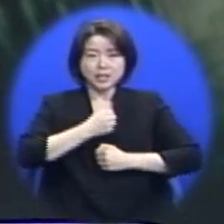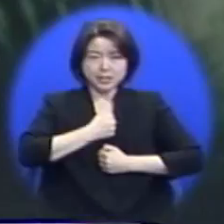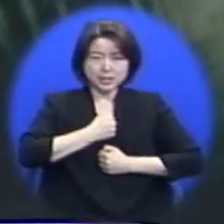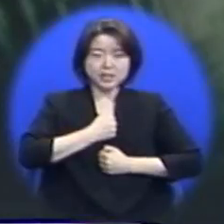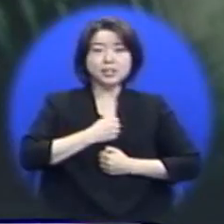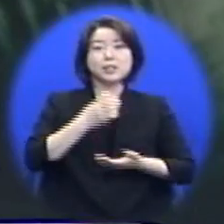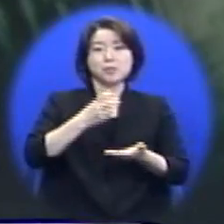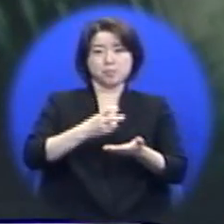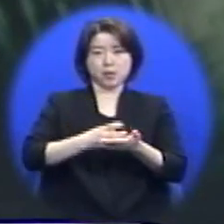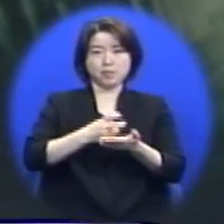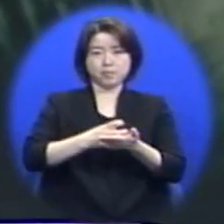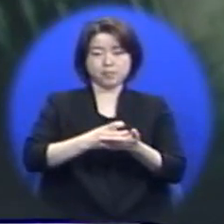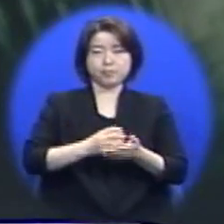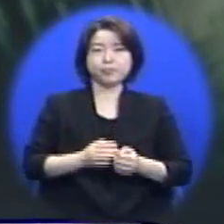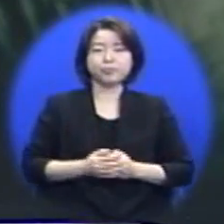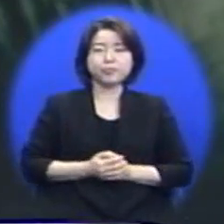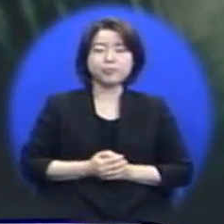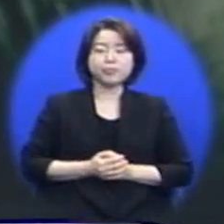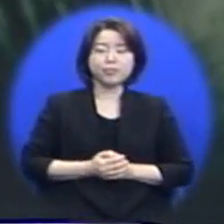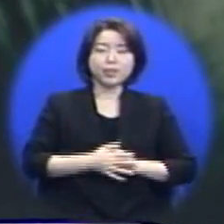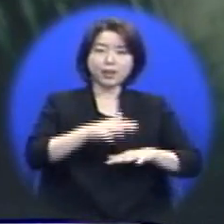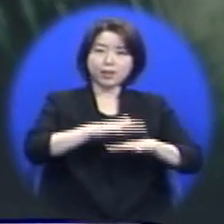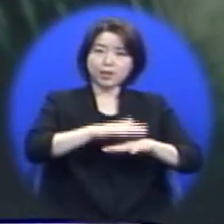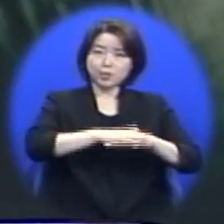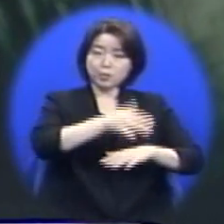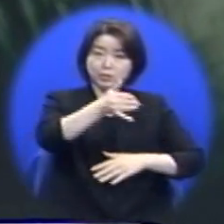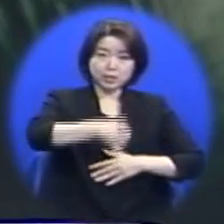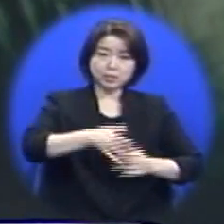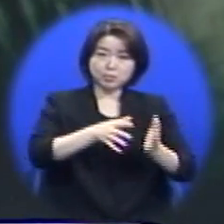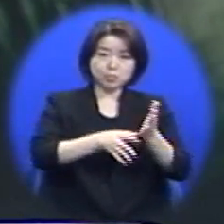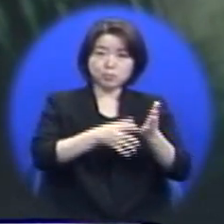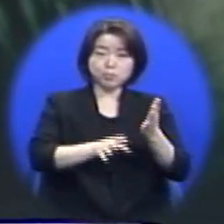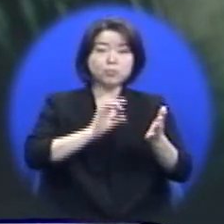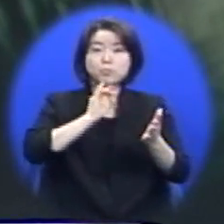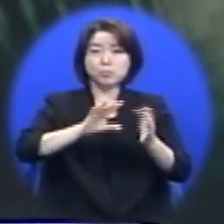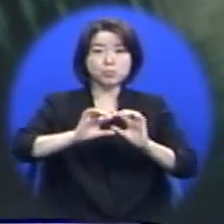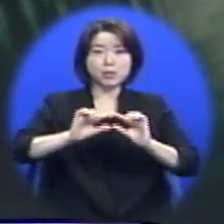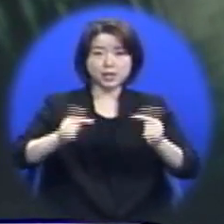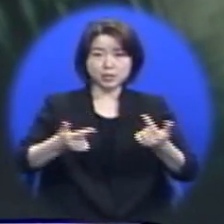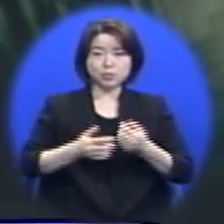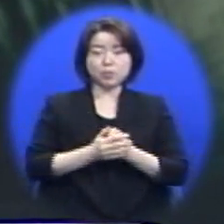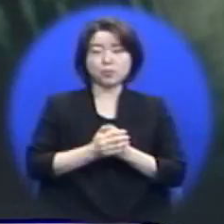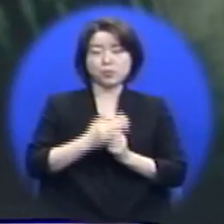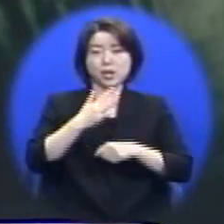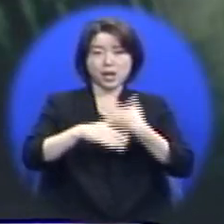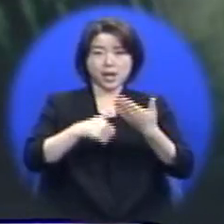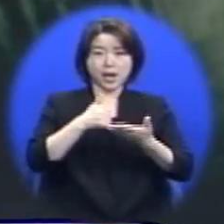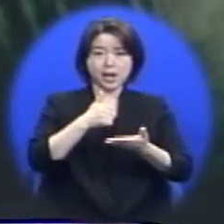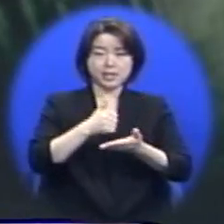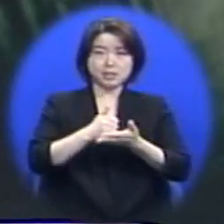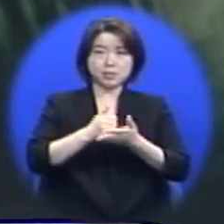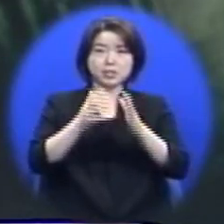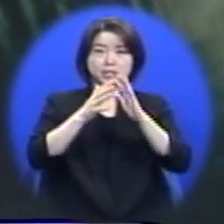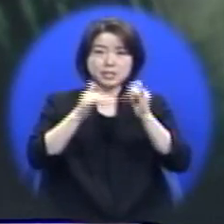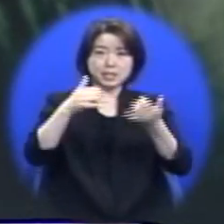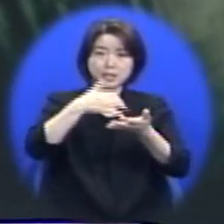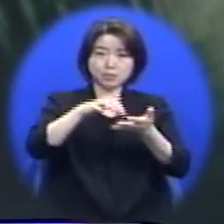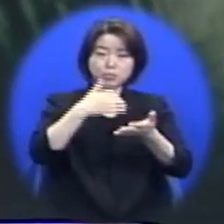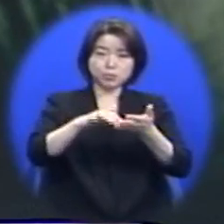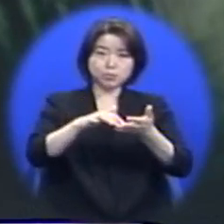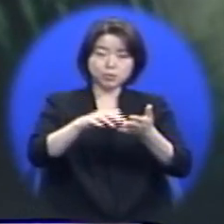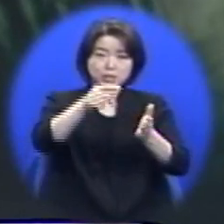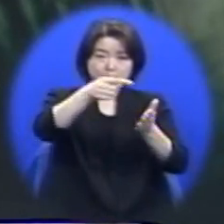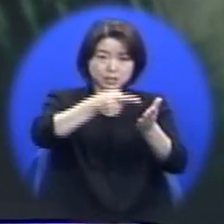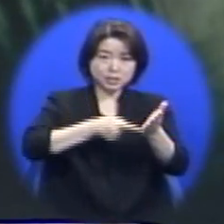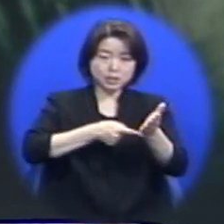규례이다. 농사 짓는 농산물만 아닙니다. 하나님은 민수기 3장 40절에서